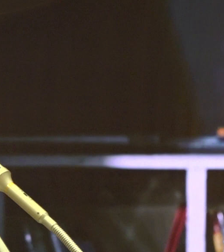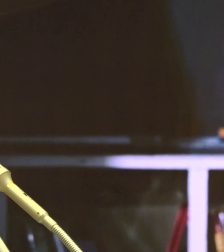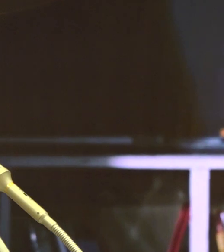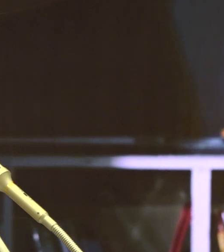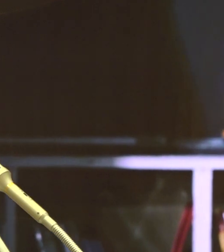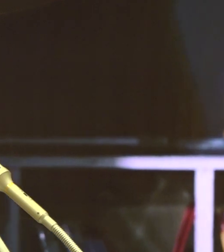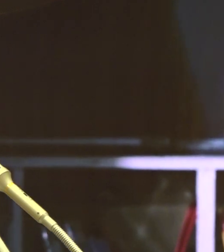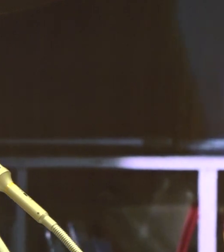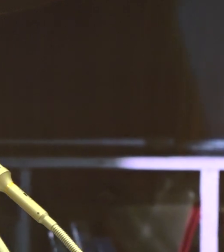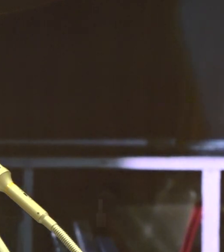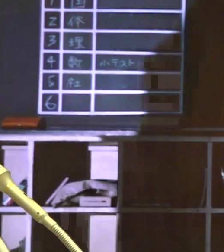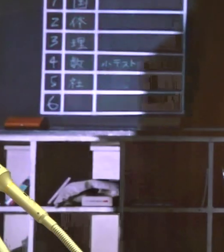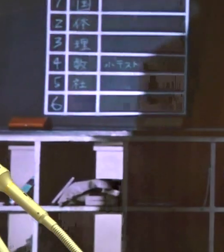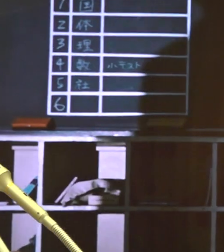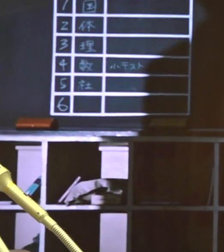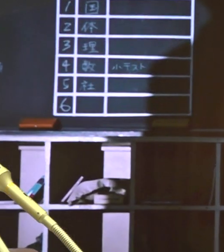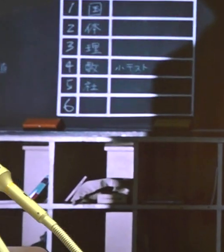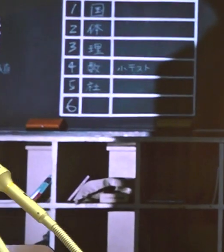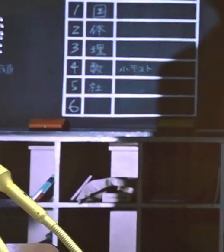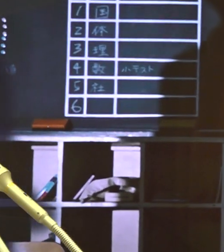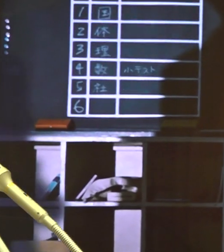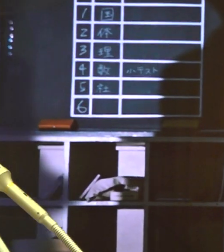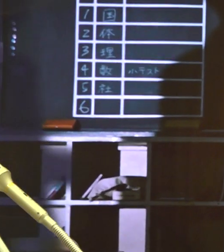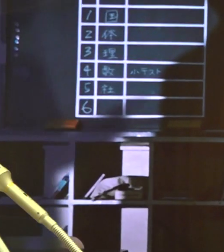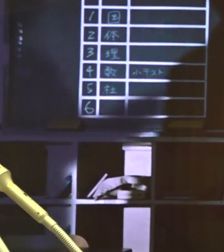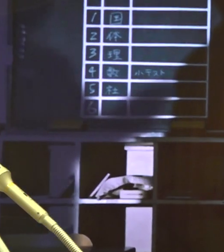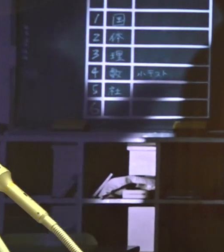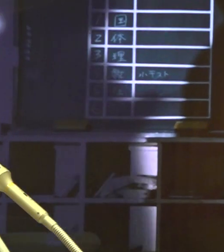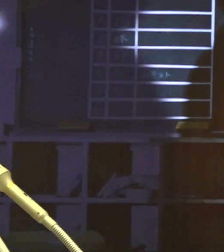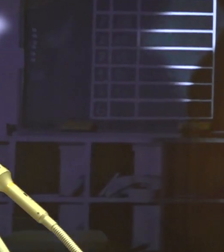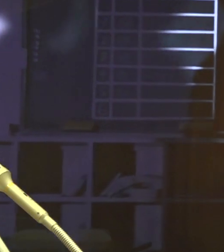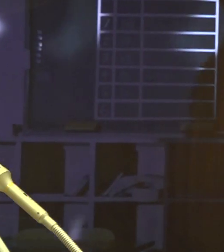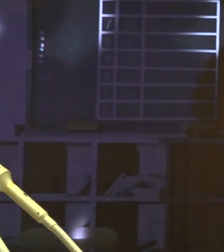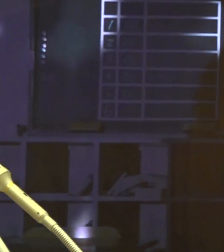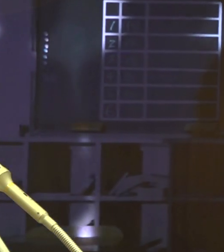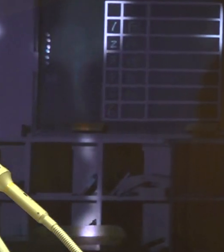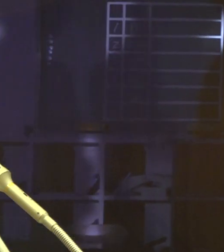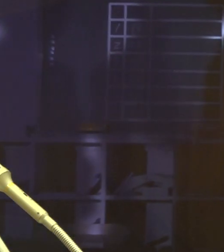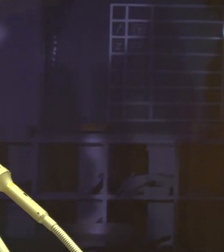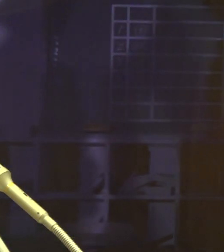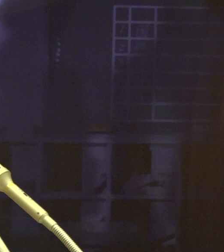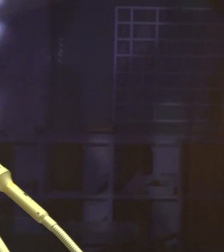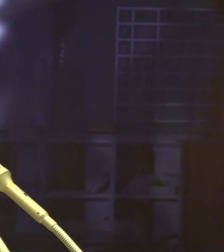この子コロナに感染したんだって。そうしたんだ。